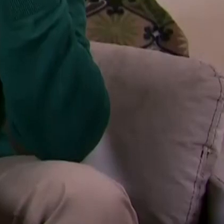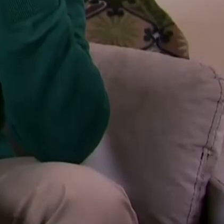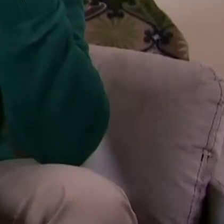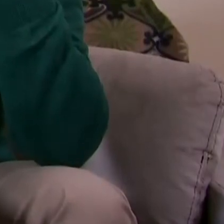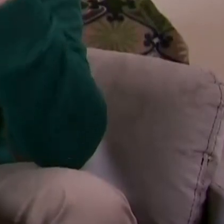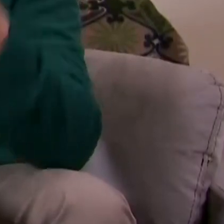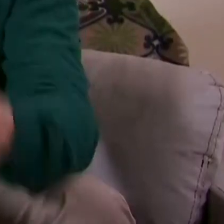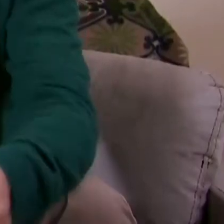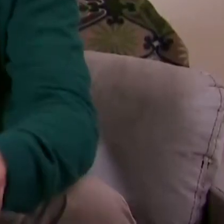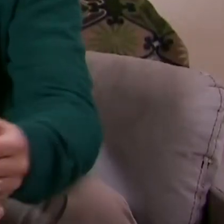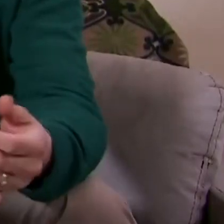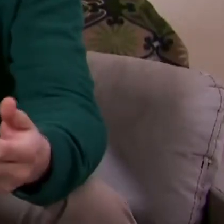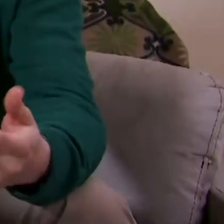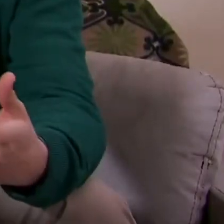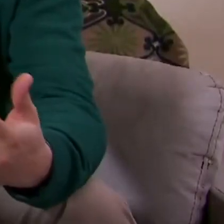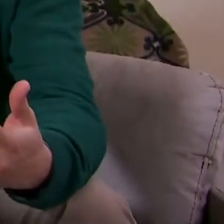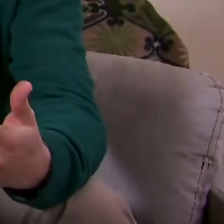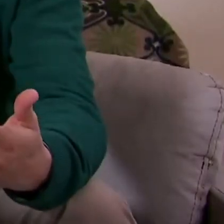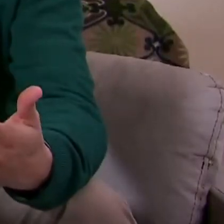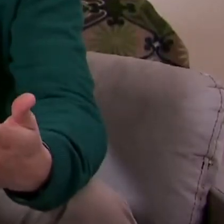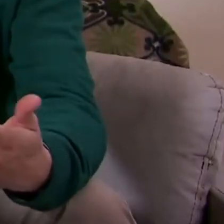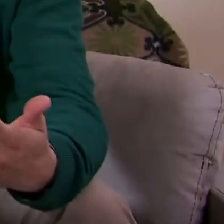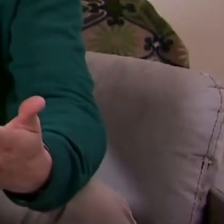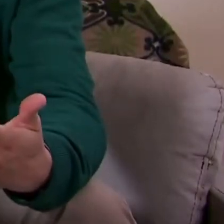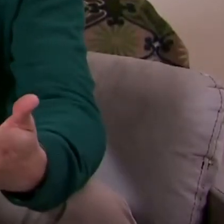Oh. Sarp telefon titreşince ürperdi.